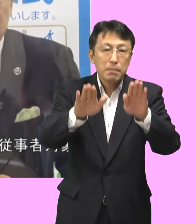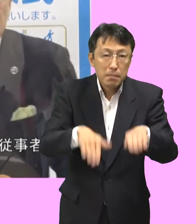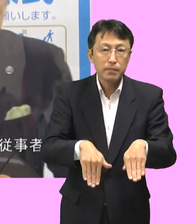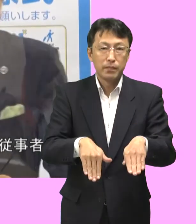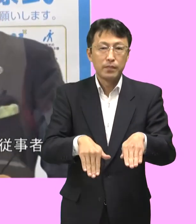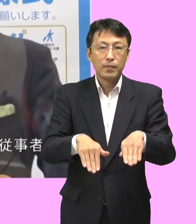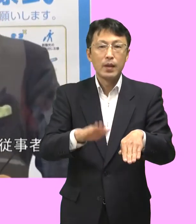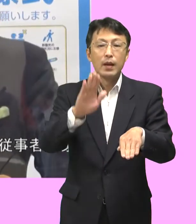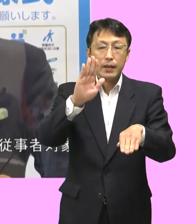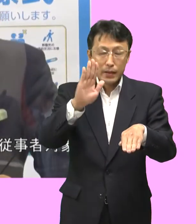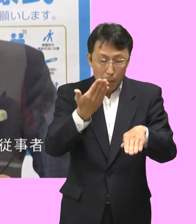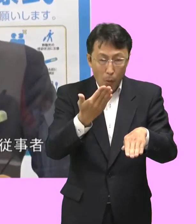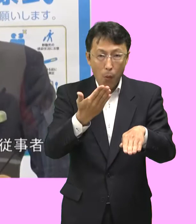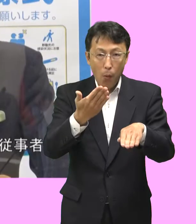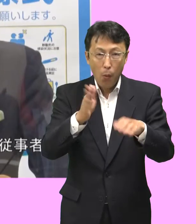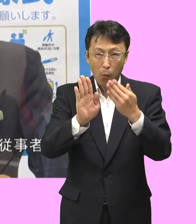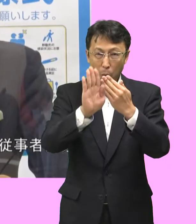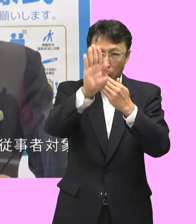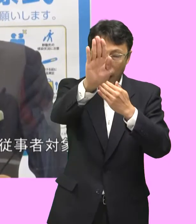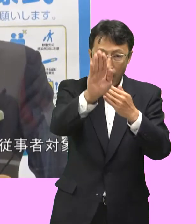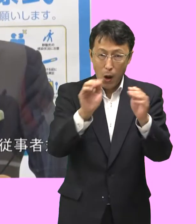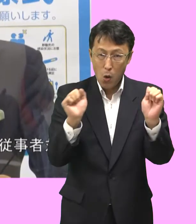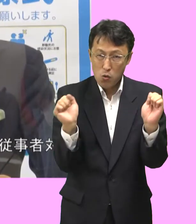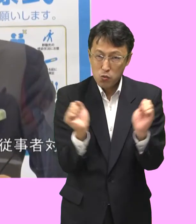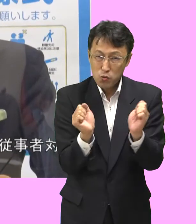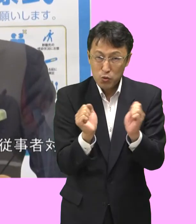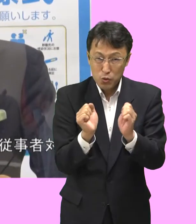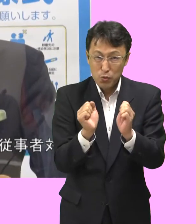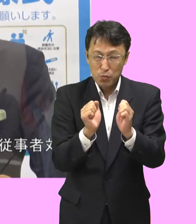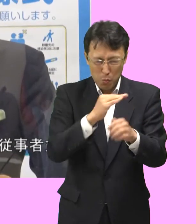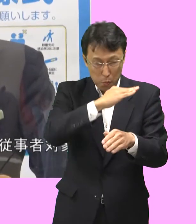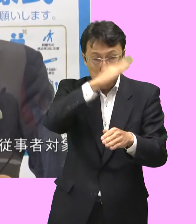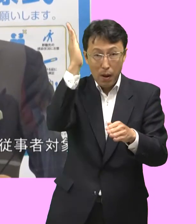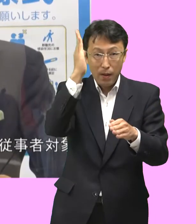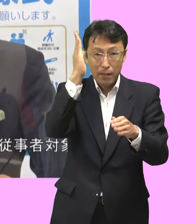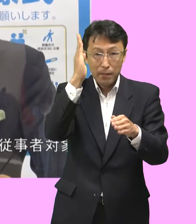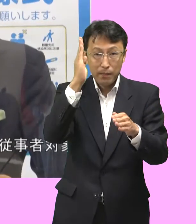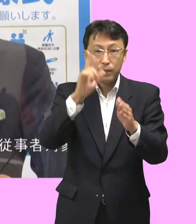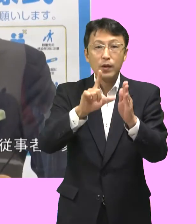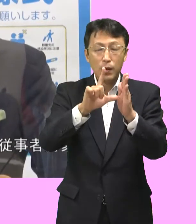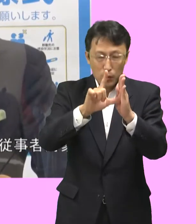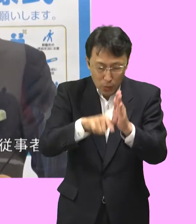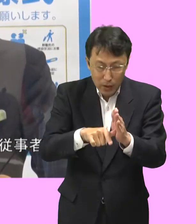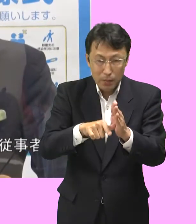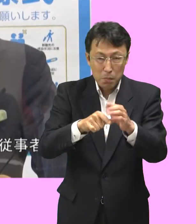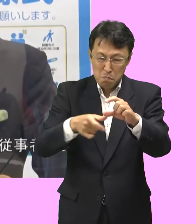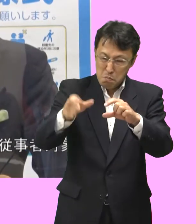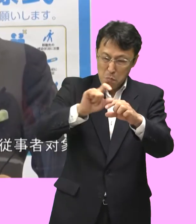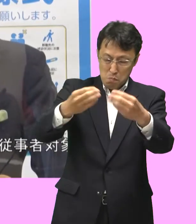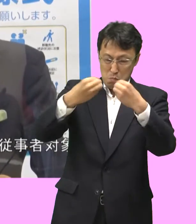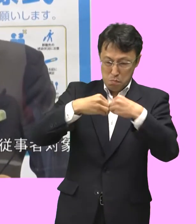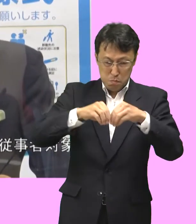が、この冬場を前にですね、こういったことを実施をして、